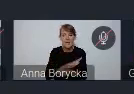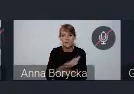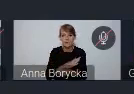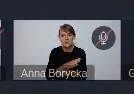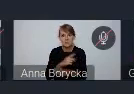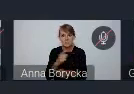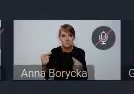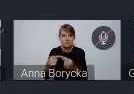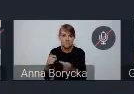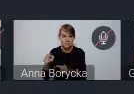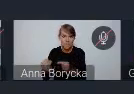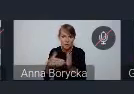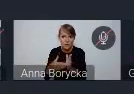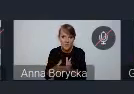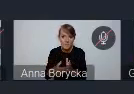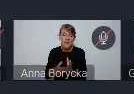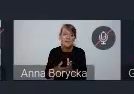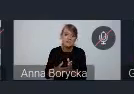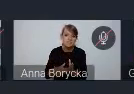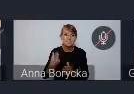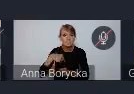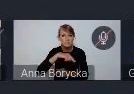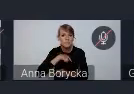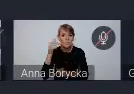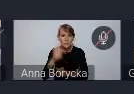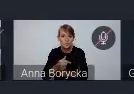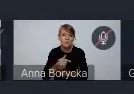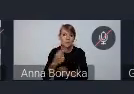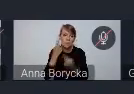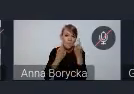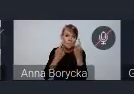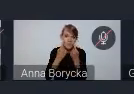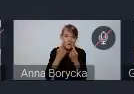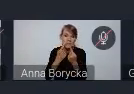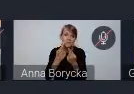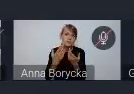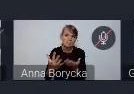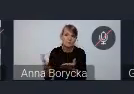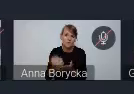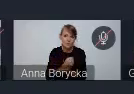musimy rozważyć możliwość zaciągnięcia długu.